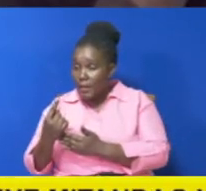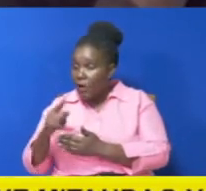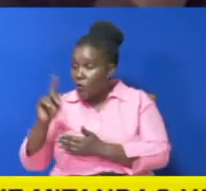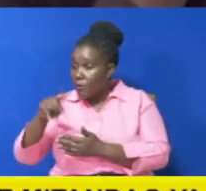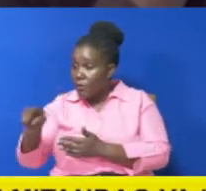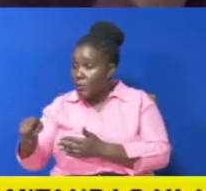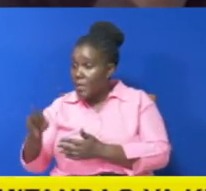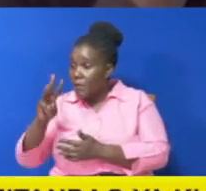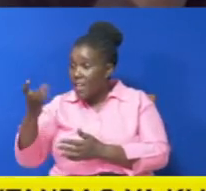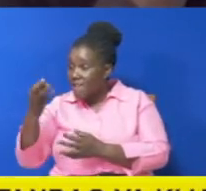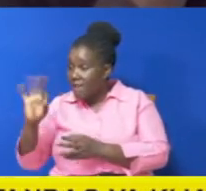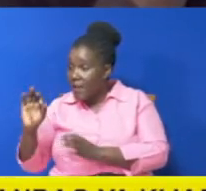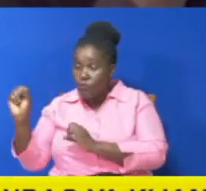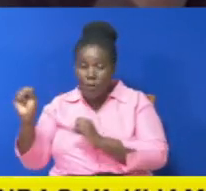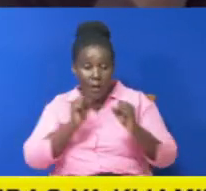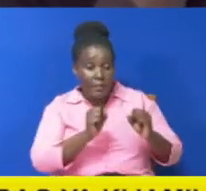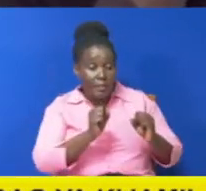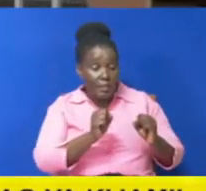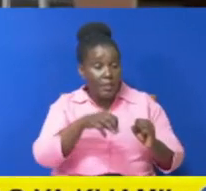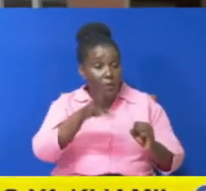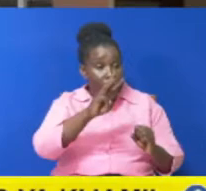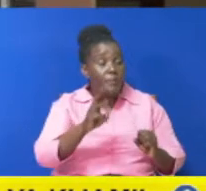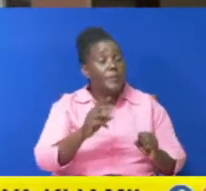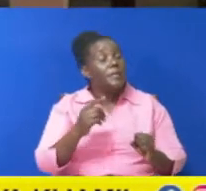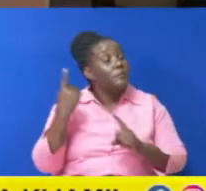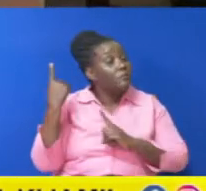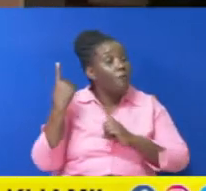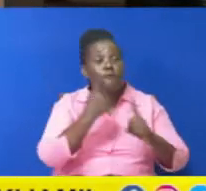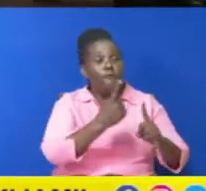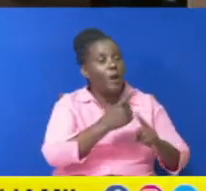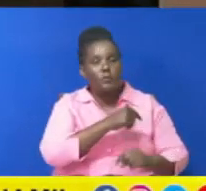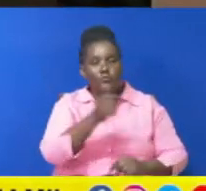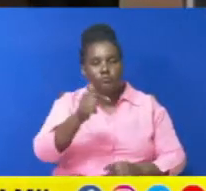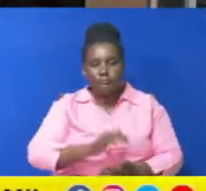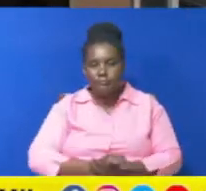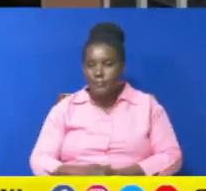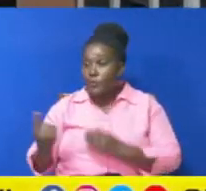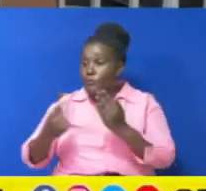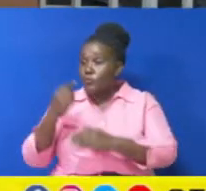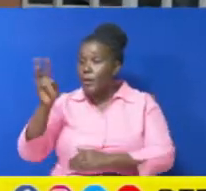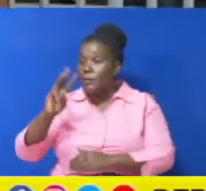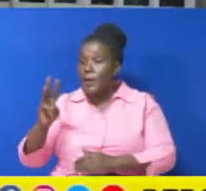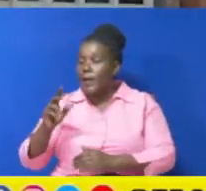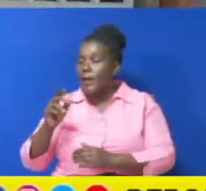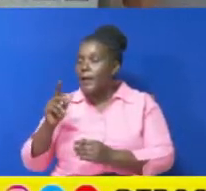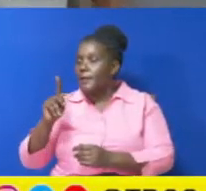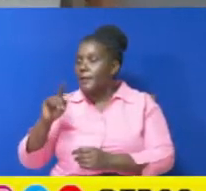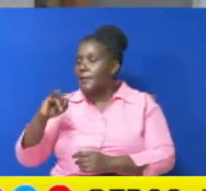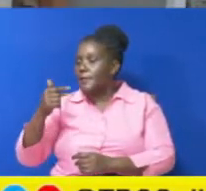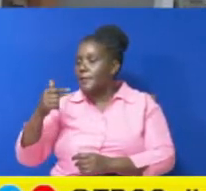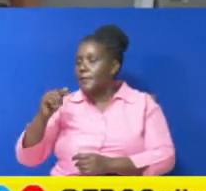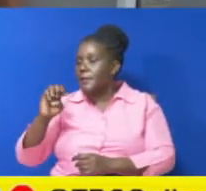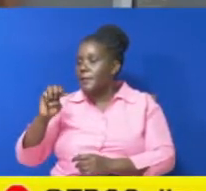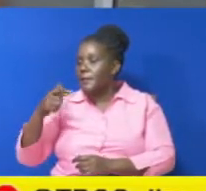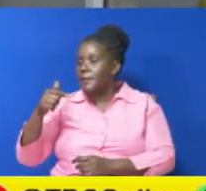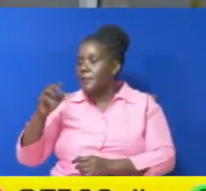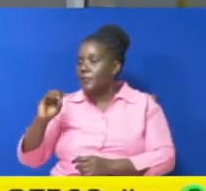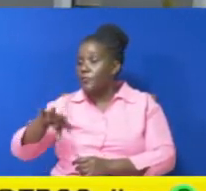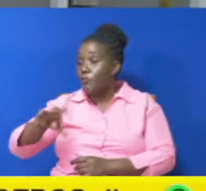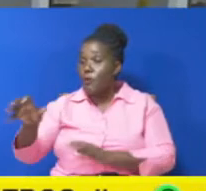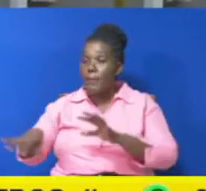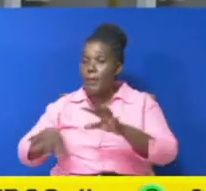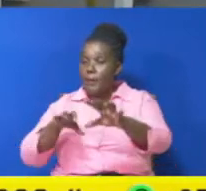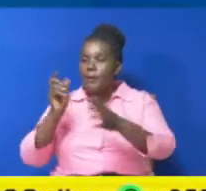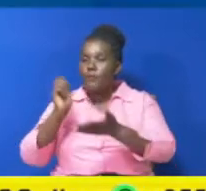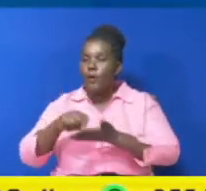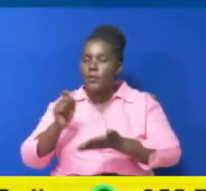A, umeenda halmashauri Y, nitakufuata huko huko. Kutoka wilayani Kiteto mkoani Manyara, Khalfan Binde,